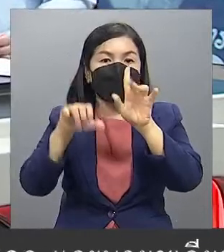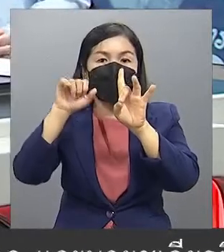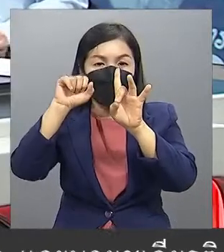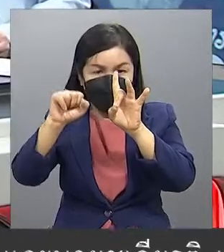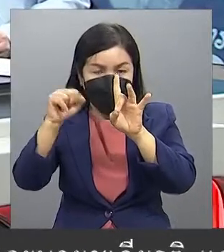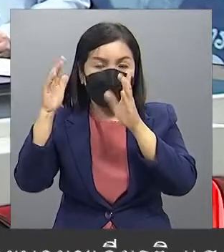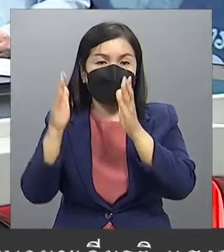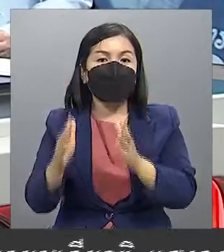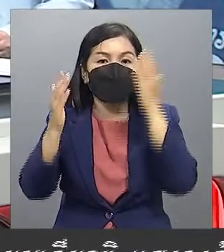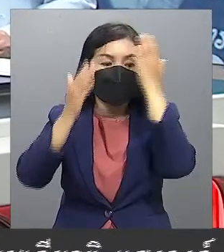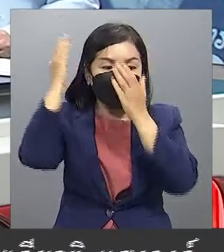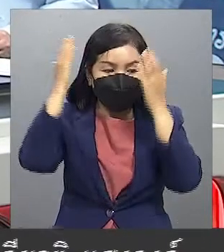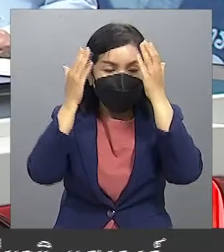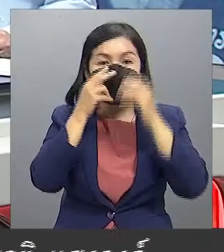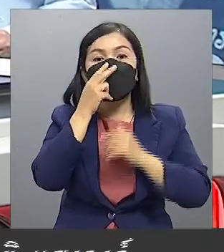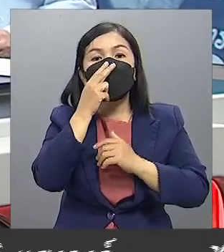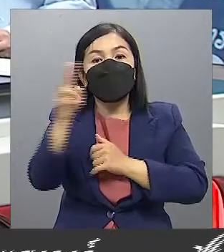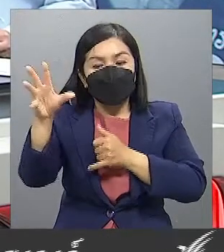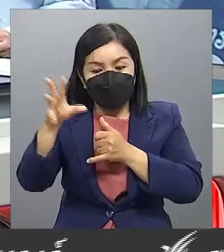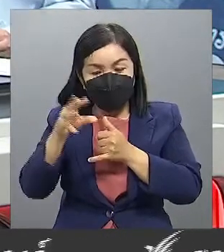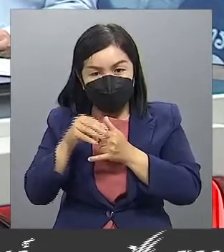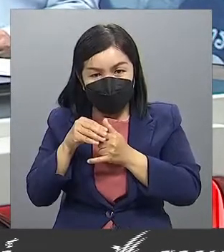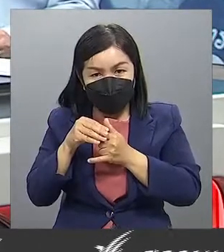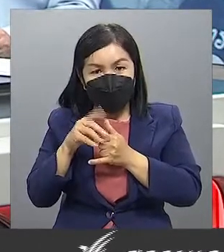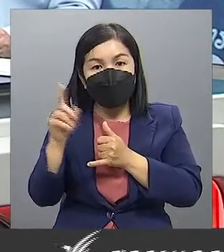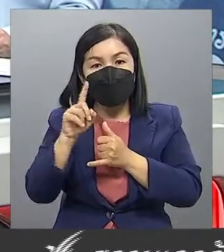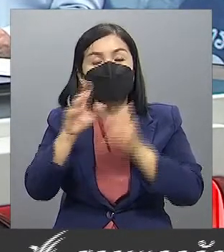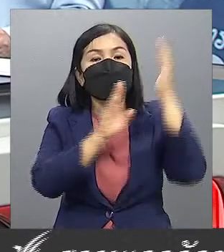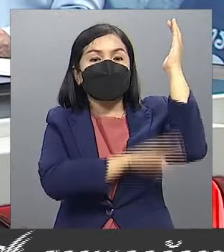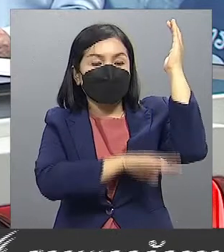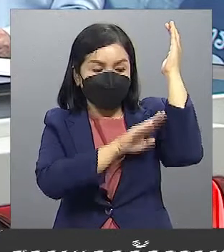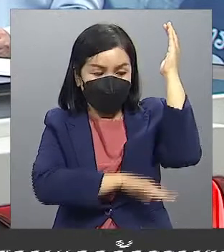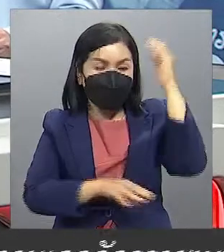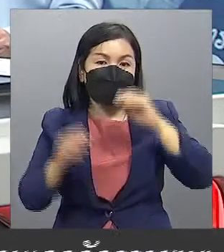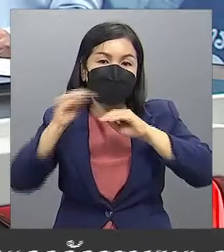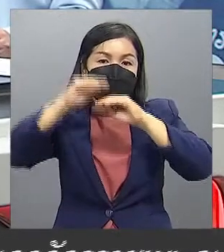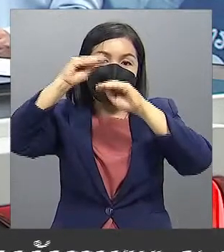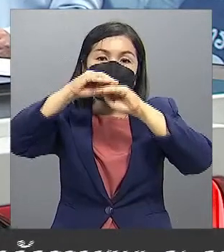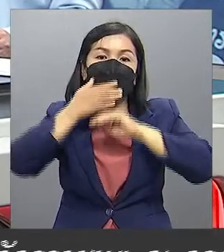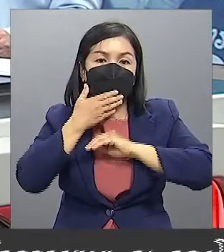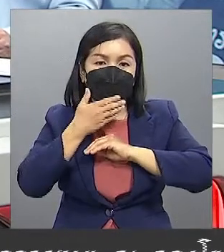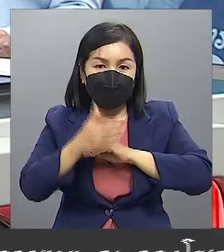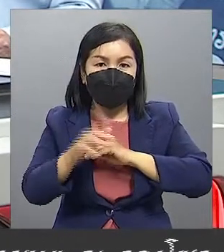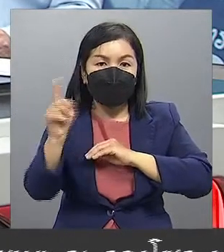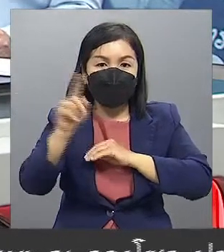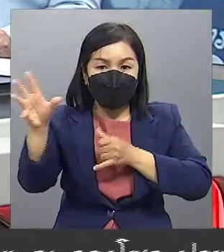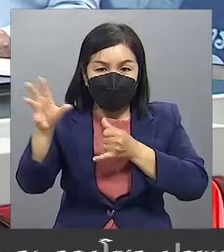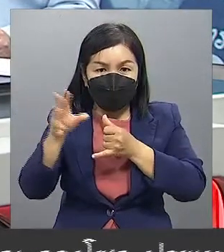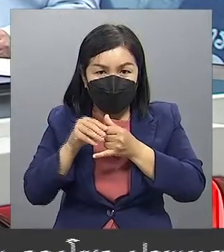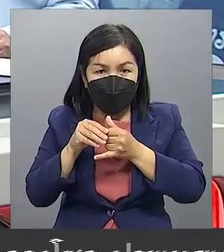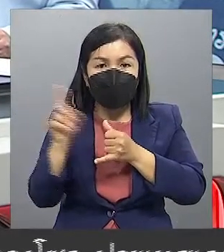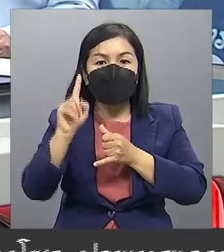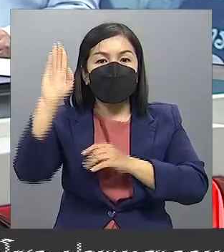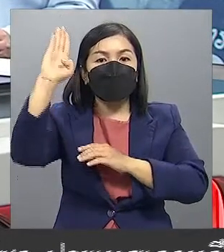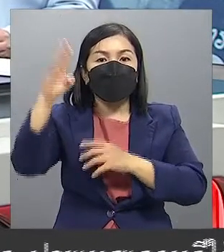แต่ถ้าไปดูสถานการณ์ผู้ติดเชื้อโควิด -19 ในพื้นที่จังหวัดภาคใต้ก็ยังเพิ่มขึ้นต่อเนื่องนะคะโดยเฉพาะคลัสเตอร์โรงงานอุตสาหกรรมที่พบผู้ติดเ